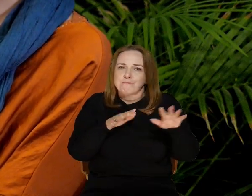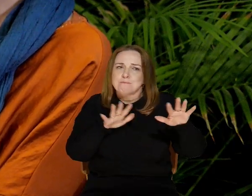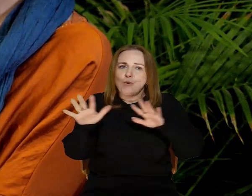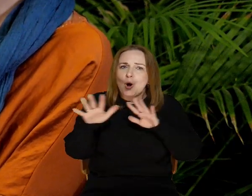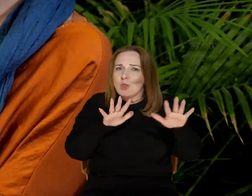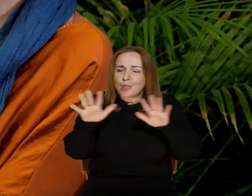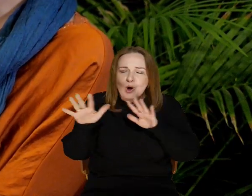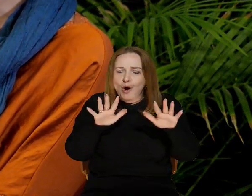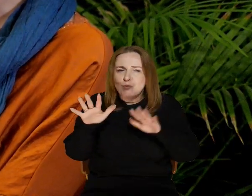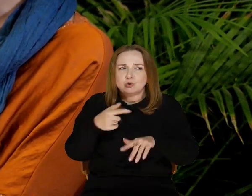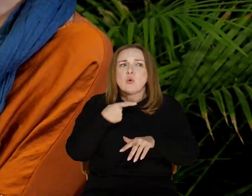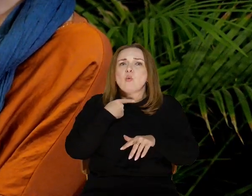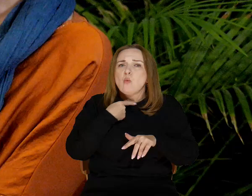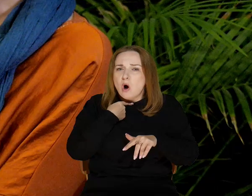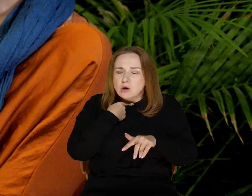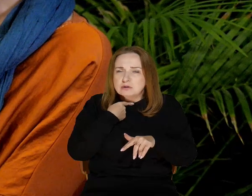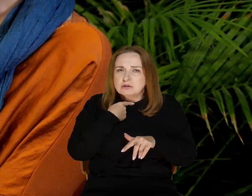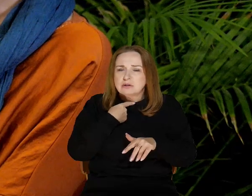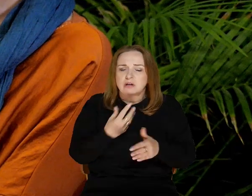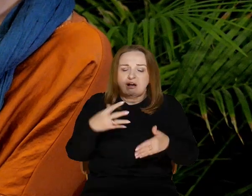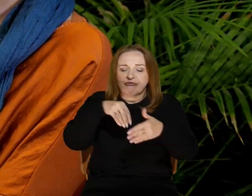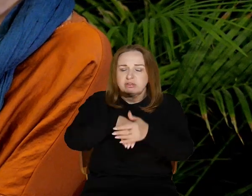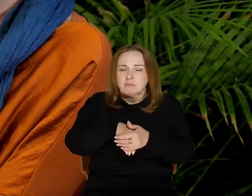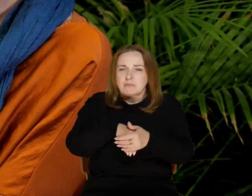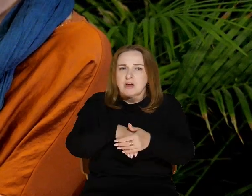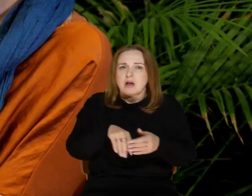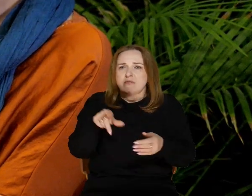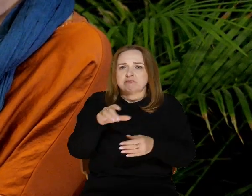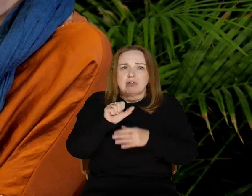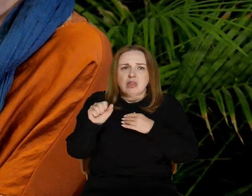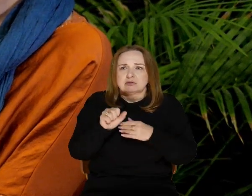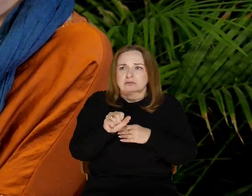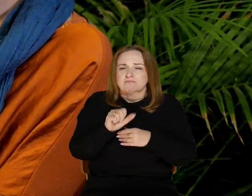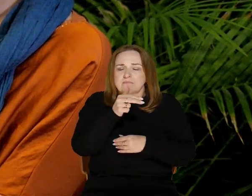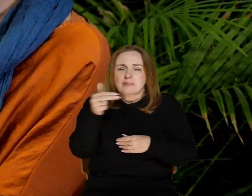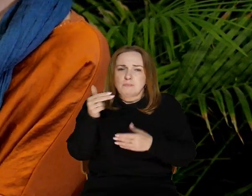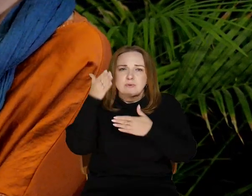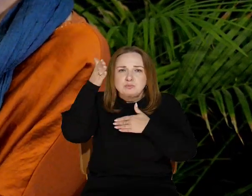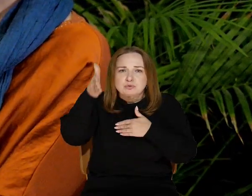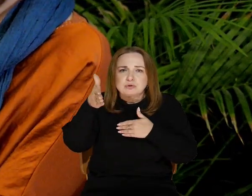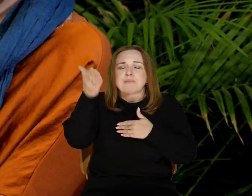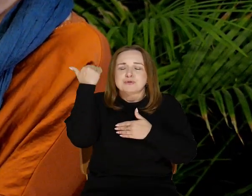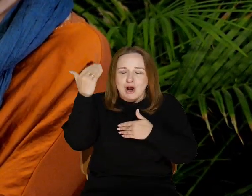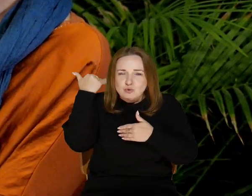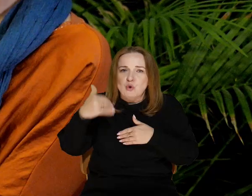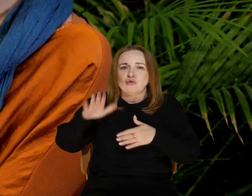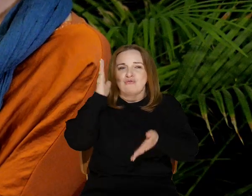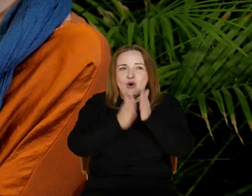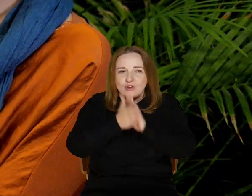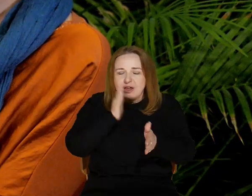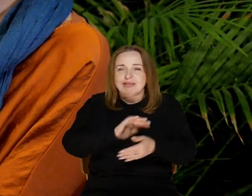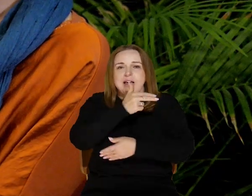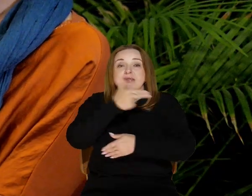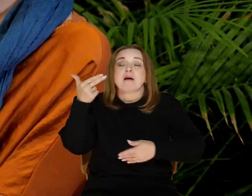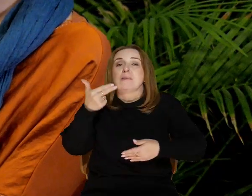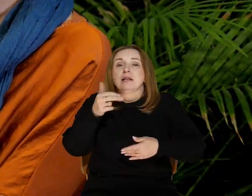podobnym głosem. Mówią o przeszłości wojennej. Tematem